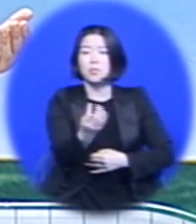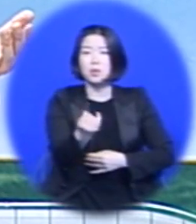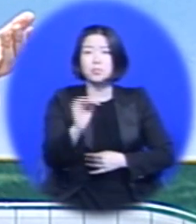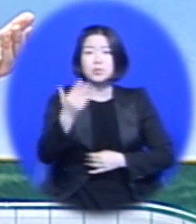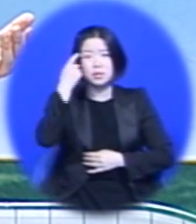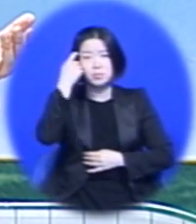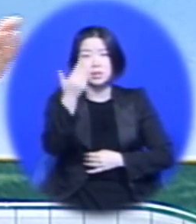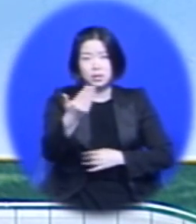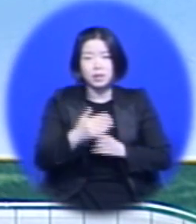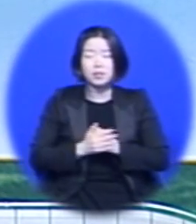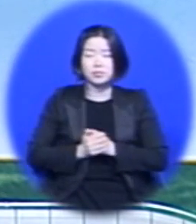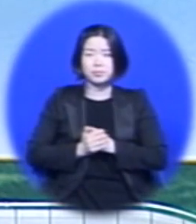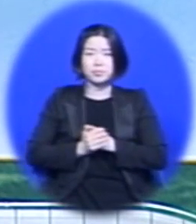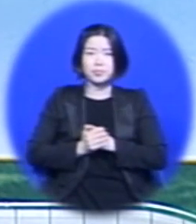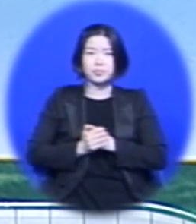되십니까?